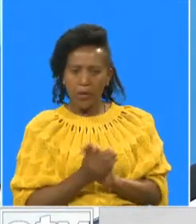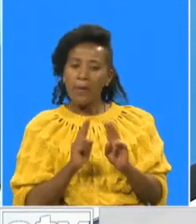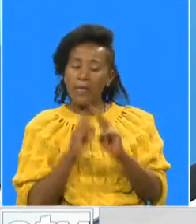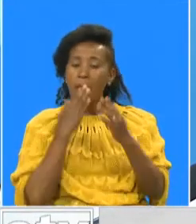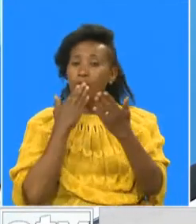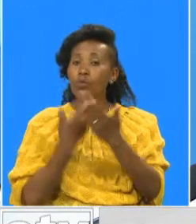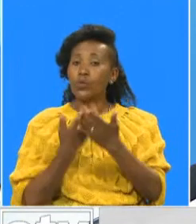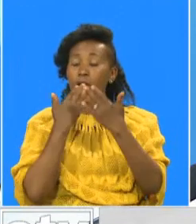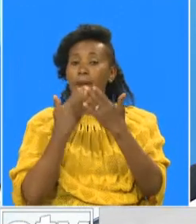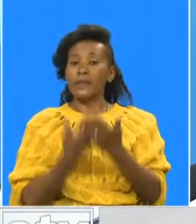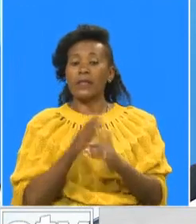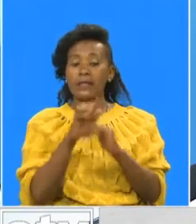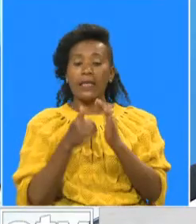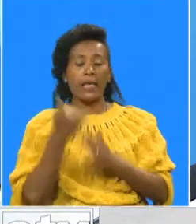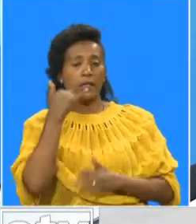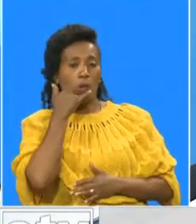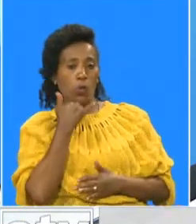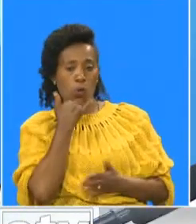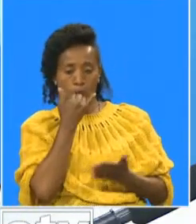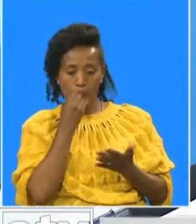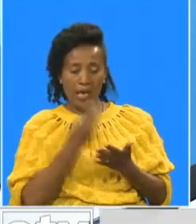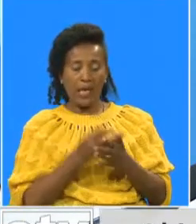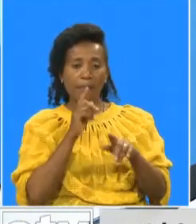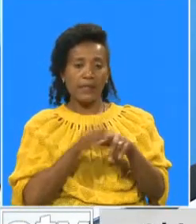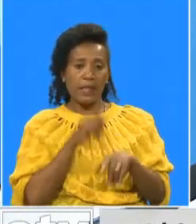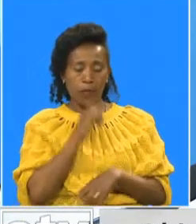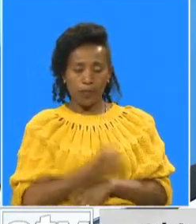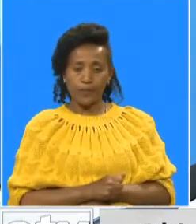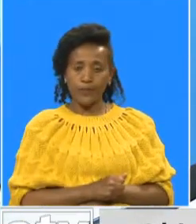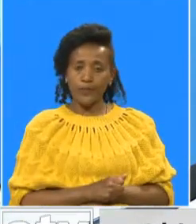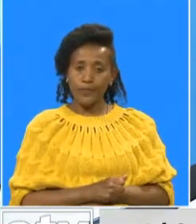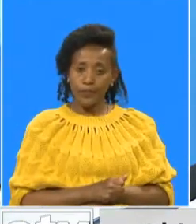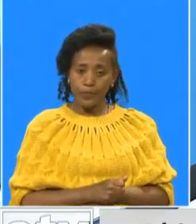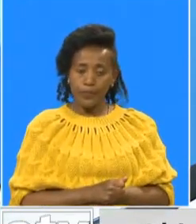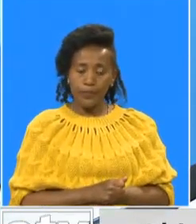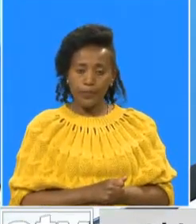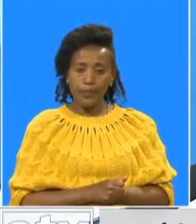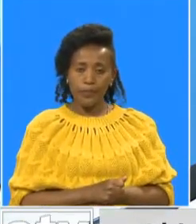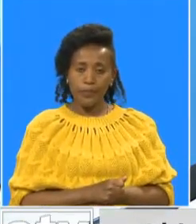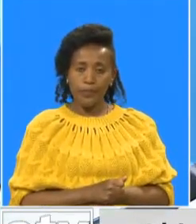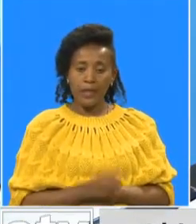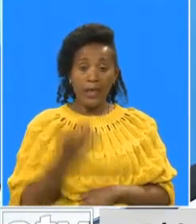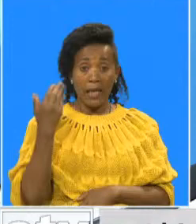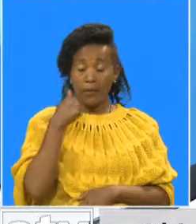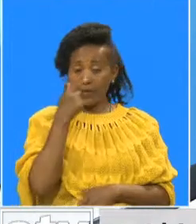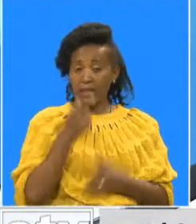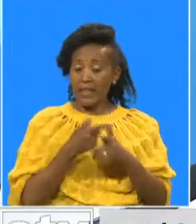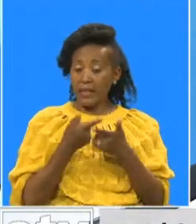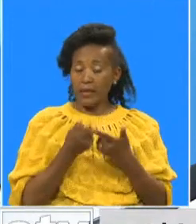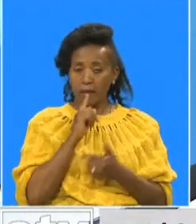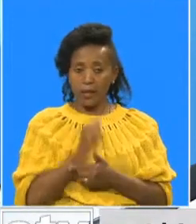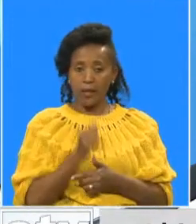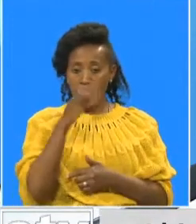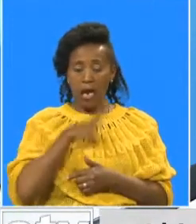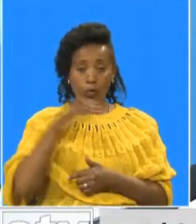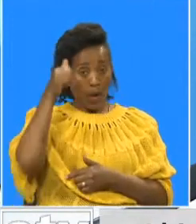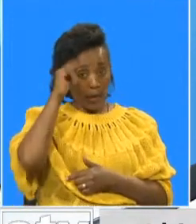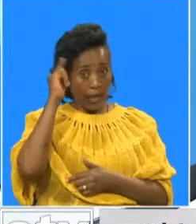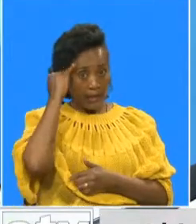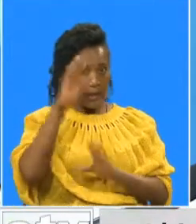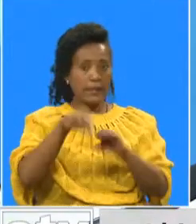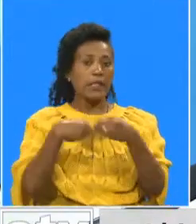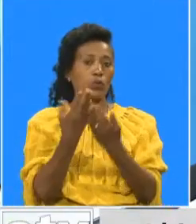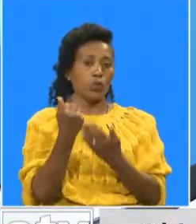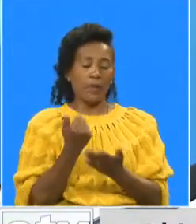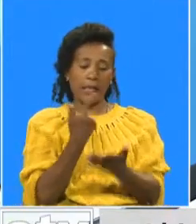በጣም ጥሩ፣ እናመሰግናለን ስለደወሉ። መልካም ጊዜ ወለውት። ቀደም ሲል እንግዲህ ያው አቶ አያሌው ሐሳብ